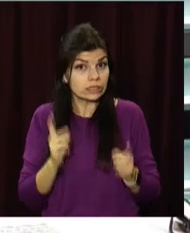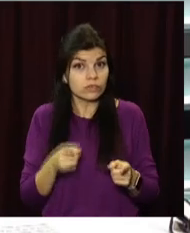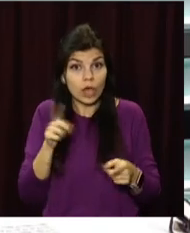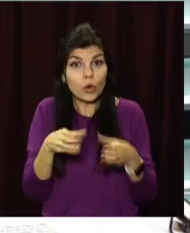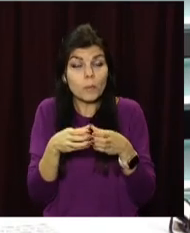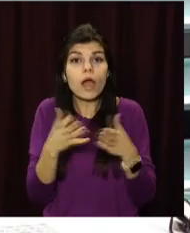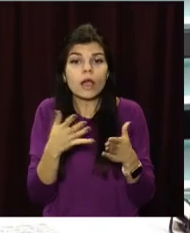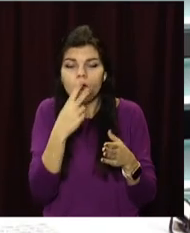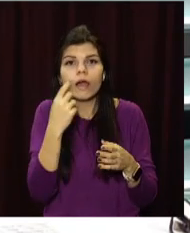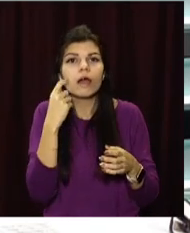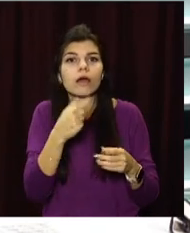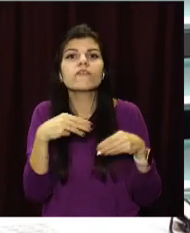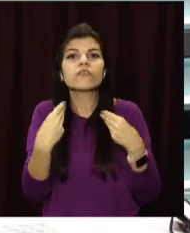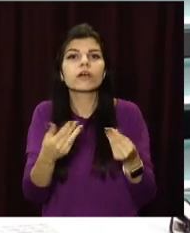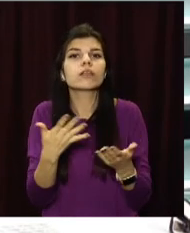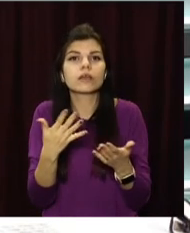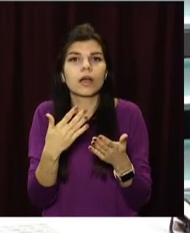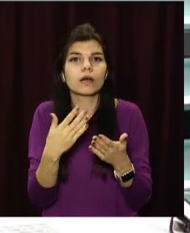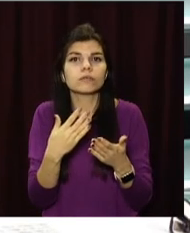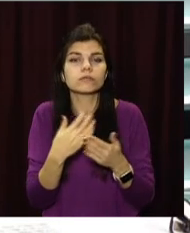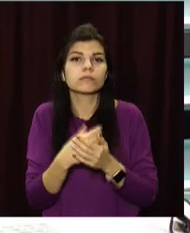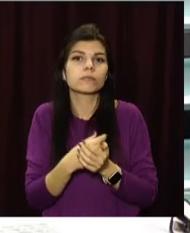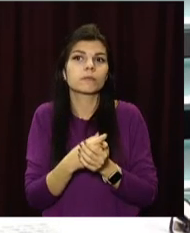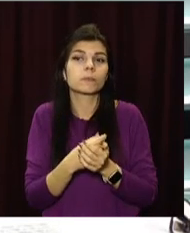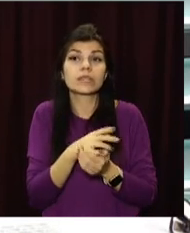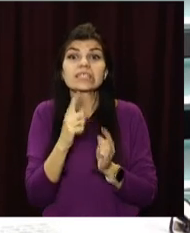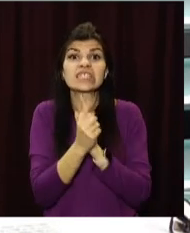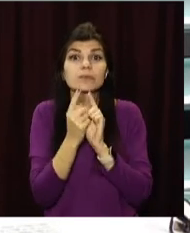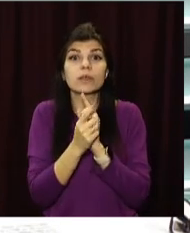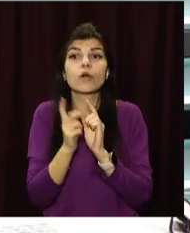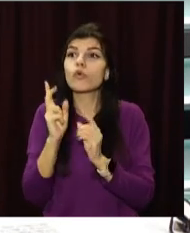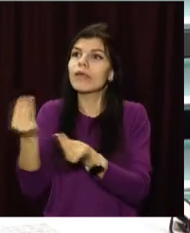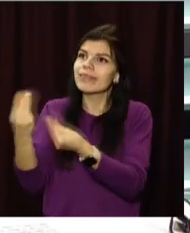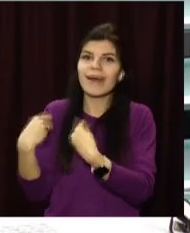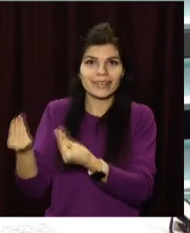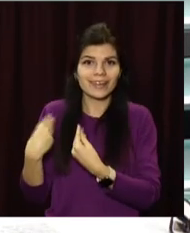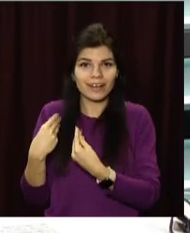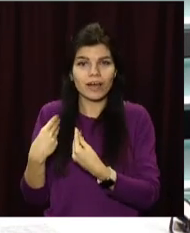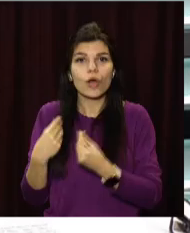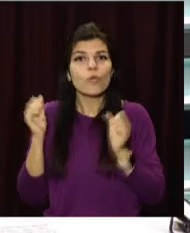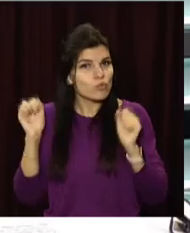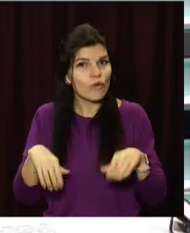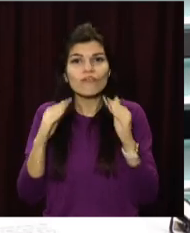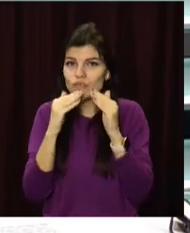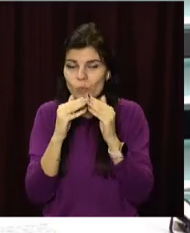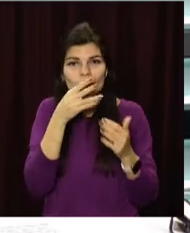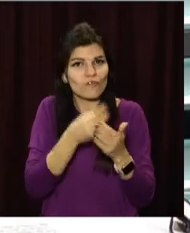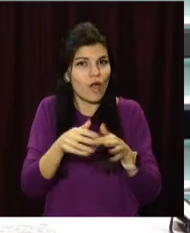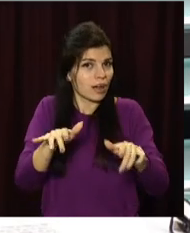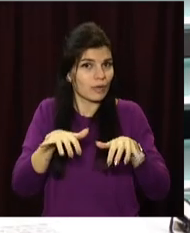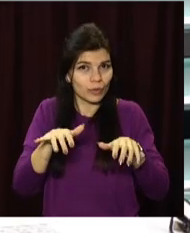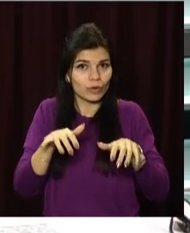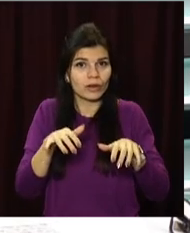компанія, яка може надавати цю послугу. Змінити постачальника можливо навіть вдома зі свого власного